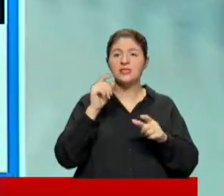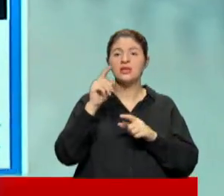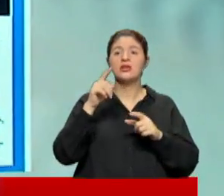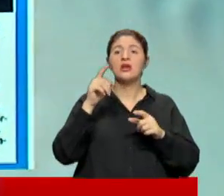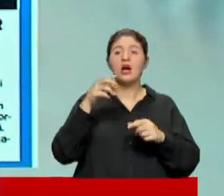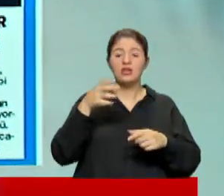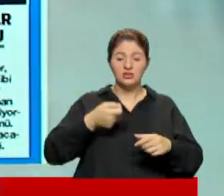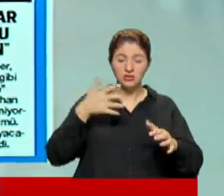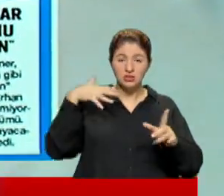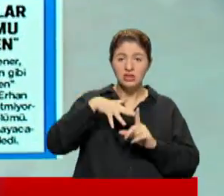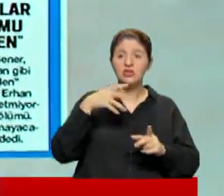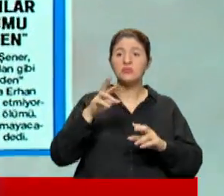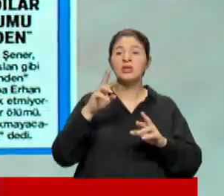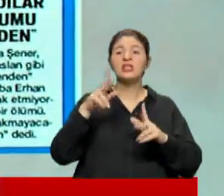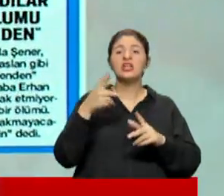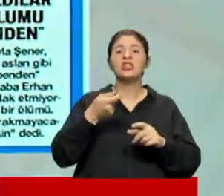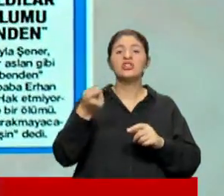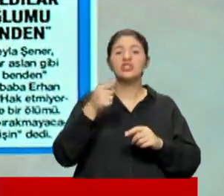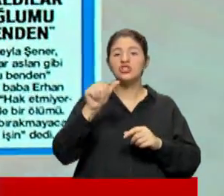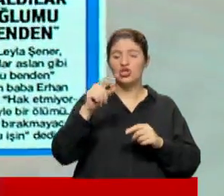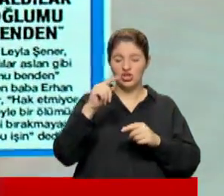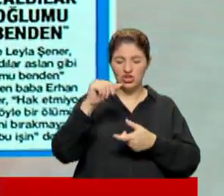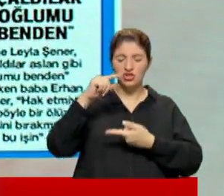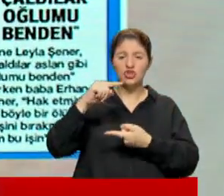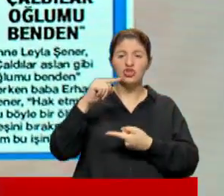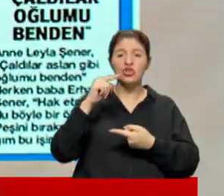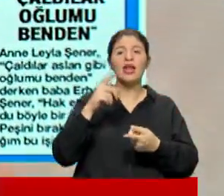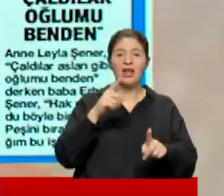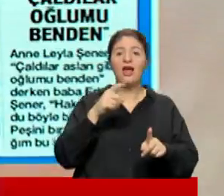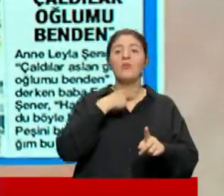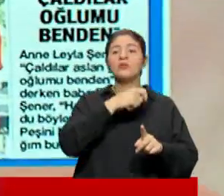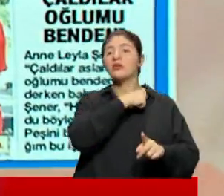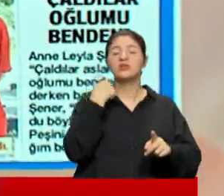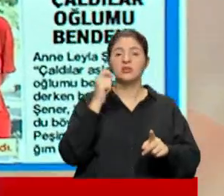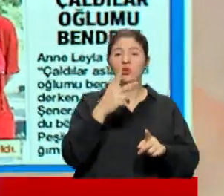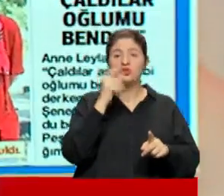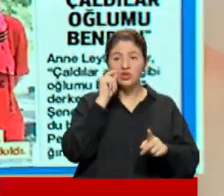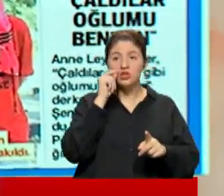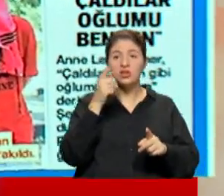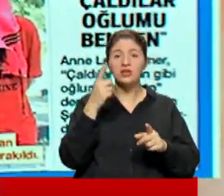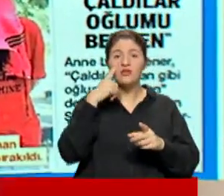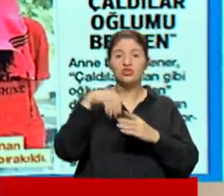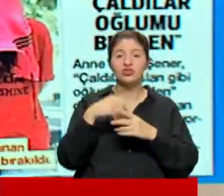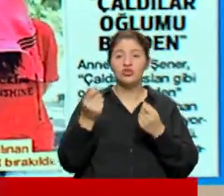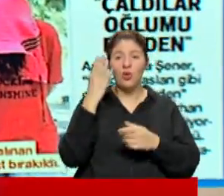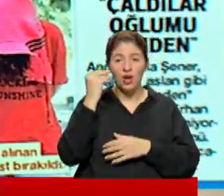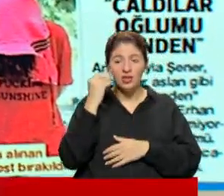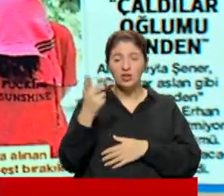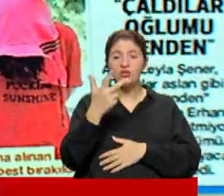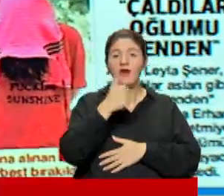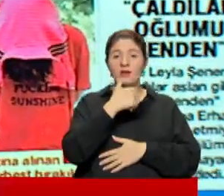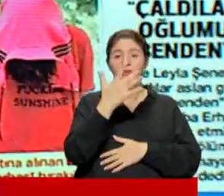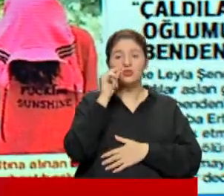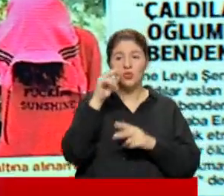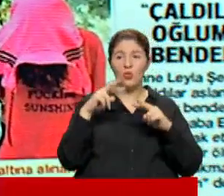şişeyle Boğazını kesen üç kişinin bürokrat olduğu öğrenildi Sanatçı Onur Şener önceki gece sahnede şarkı söylüyordu üç erkek